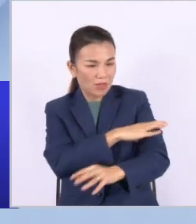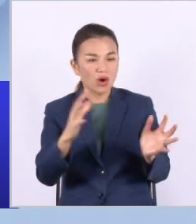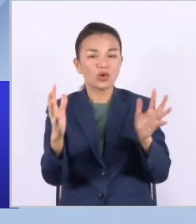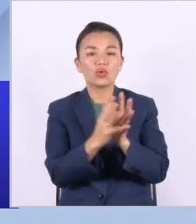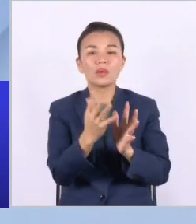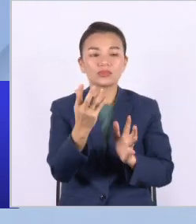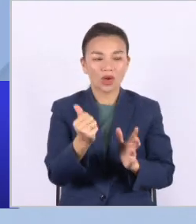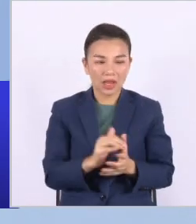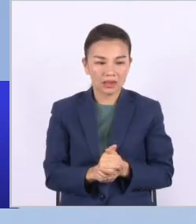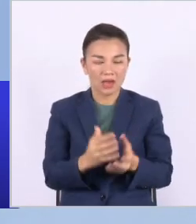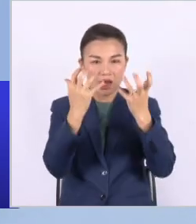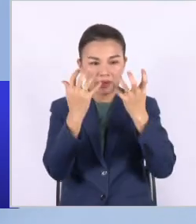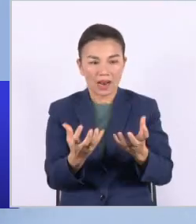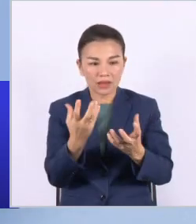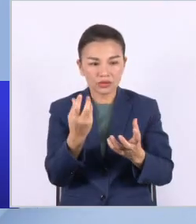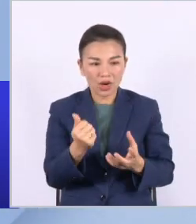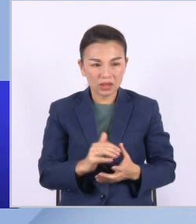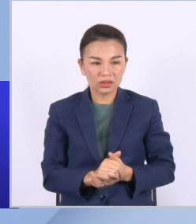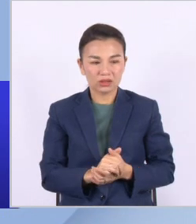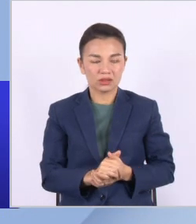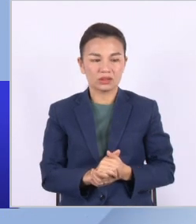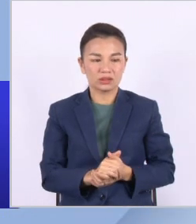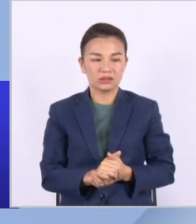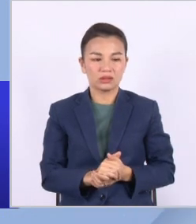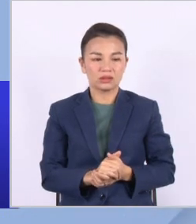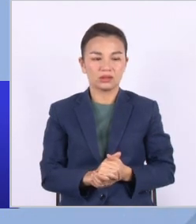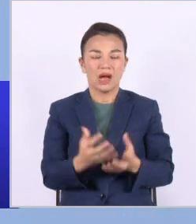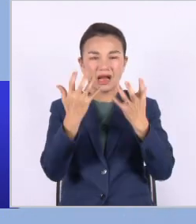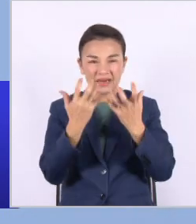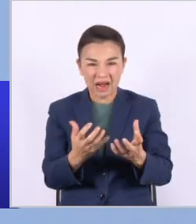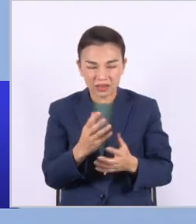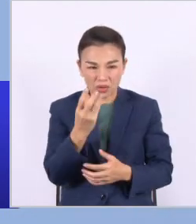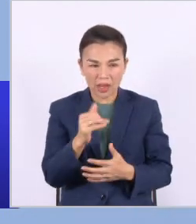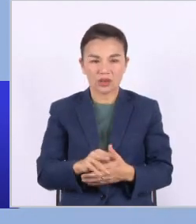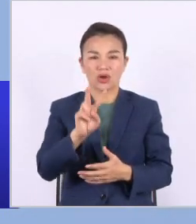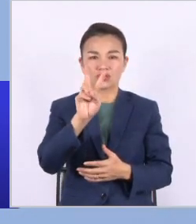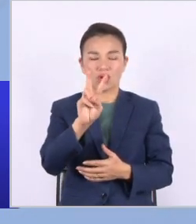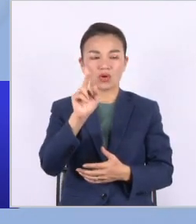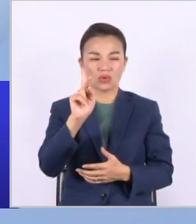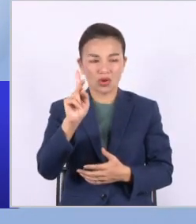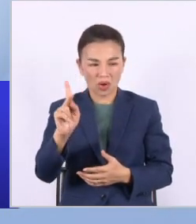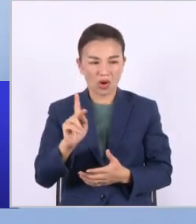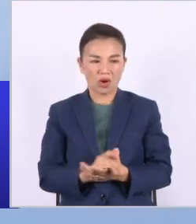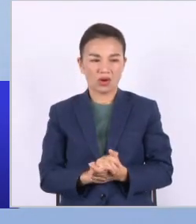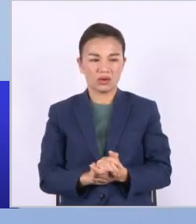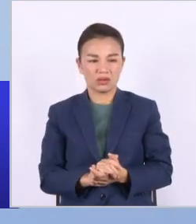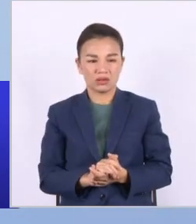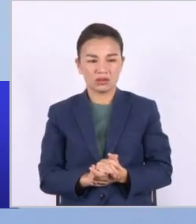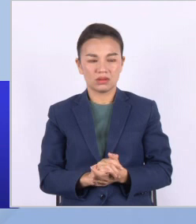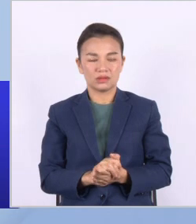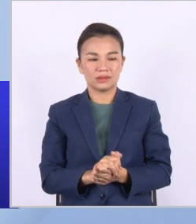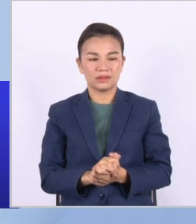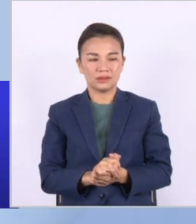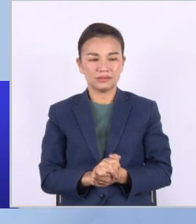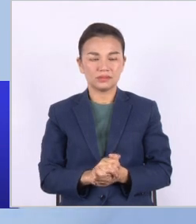่ประมาณสัก10กิโลได้ไ หมโอ้โหไม่ถึงขนาดน ั้ น ไม่ถ ึ งเหรอ หนัก 2กิโล สองกิโล ก็หนักอยู่ ก็หนักอยู่นะเอาไปใส่ตามร่างกายน่ะ ไม่ใช่เพิ่ง